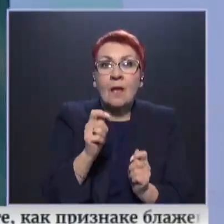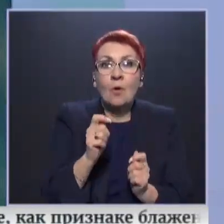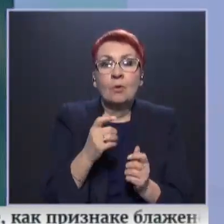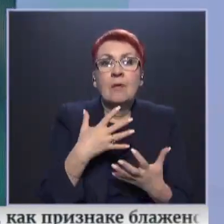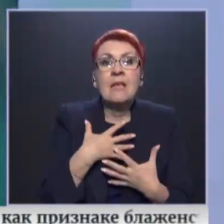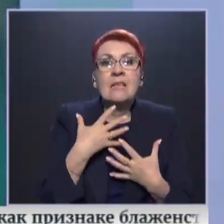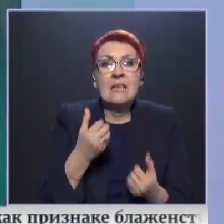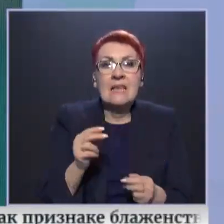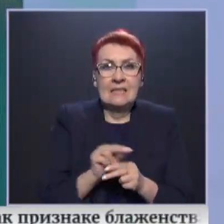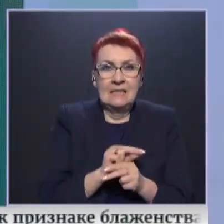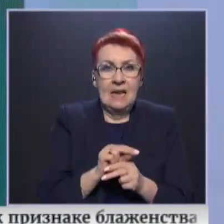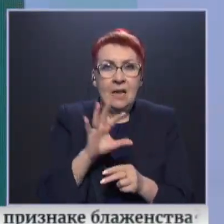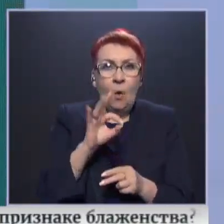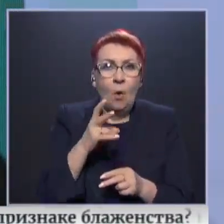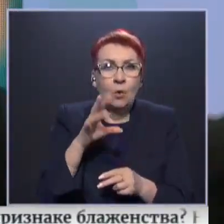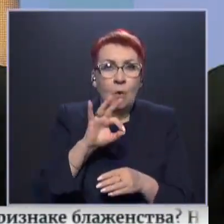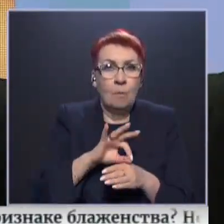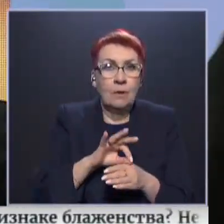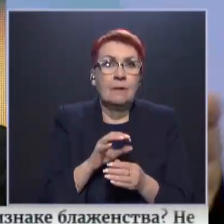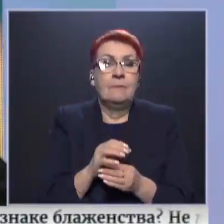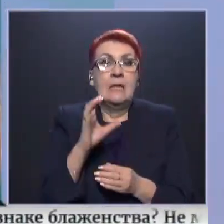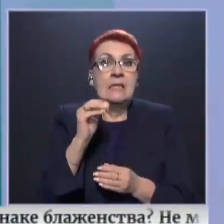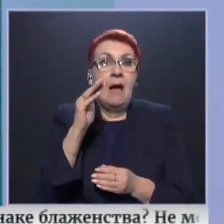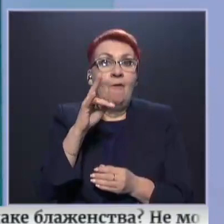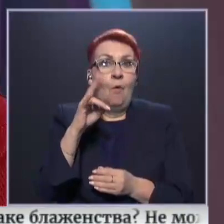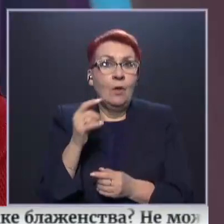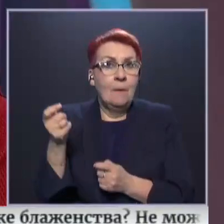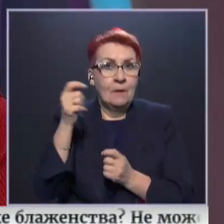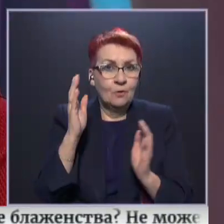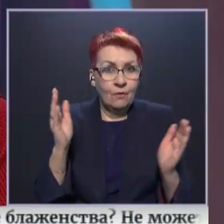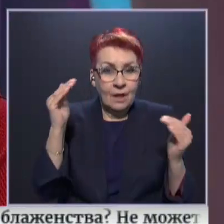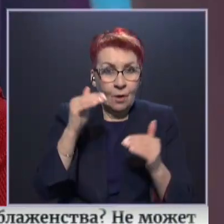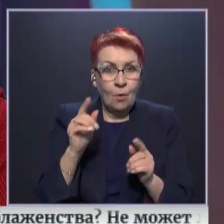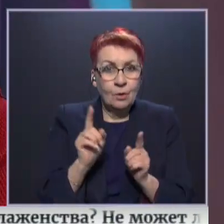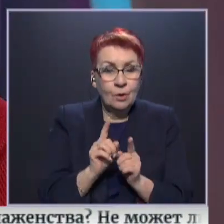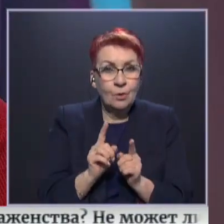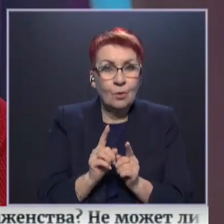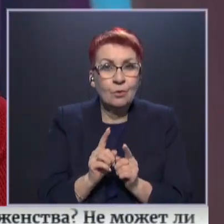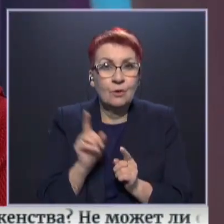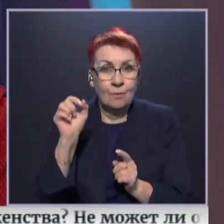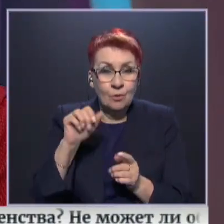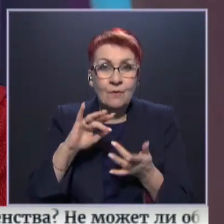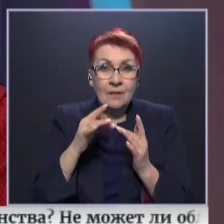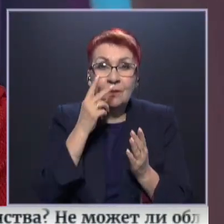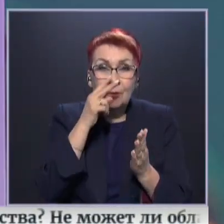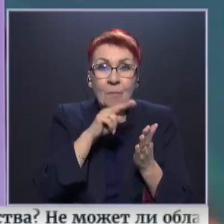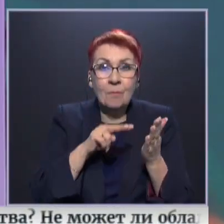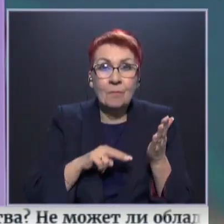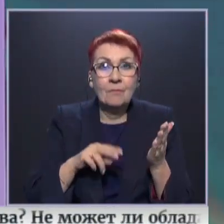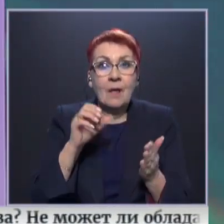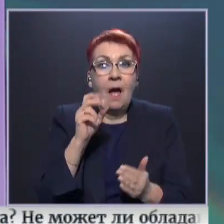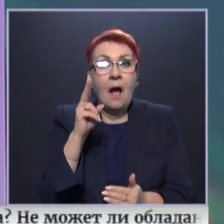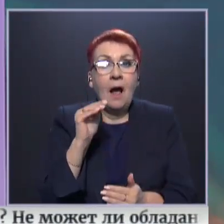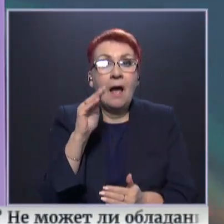чудотворные иконы Матери Божией Сафону привезенные. И вы можете даже в интернете найти